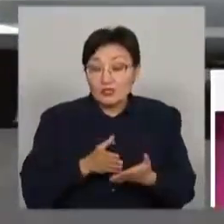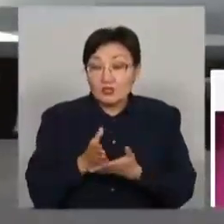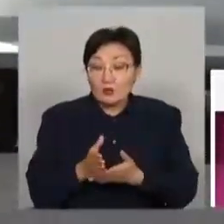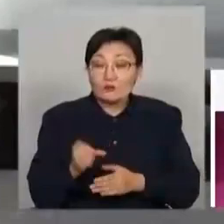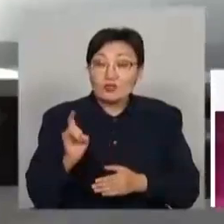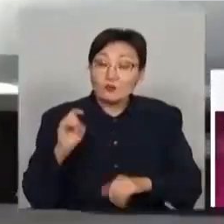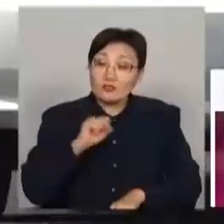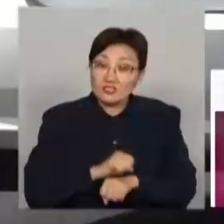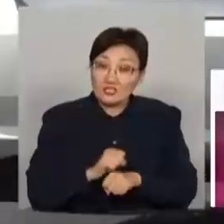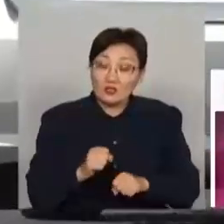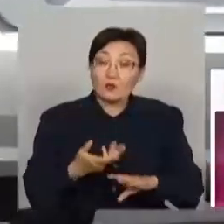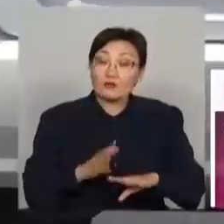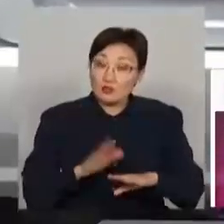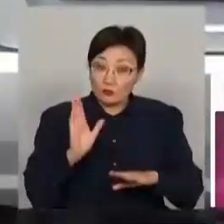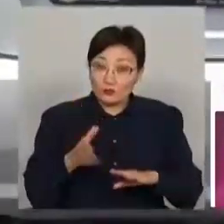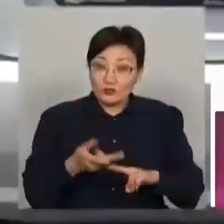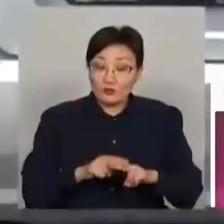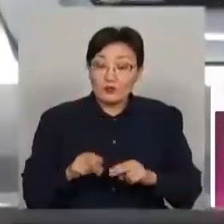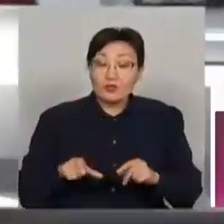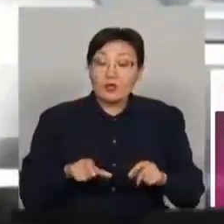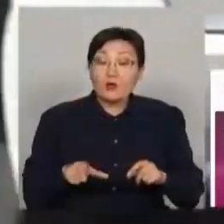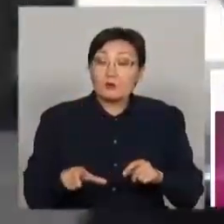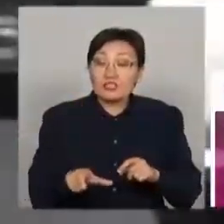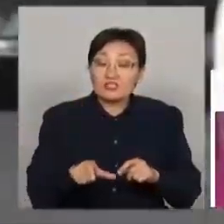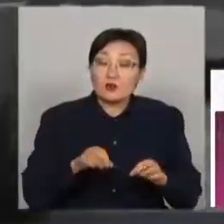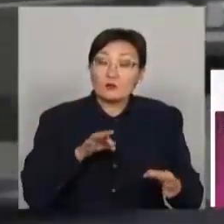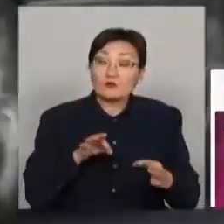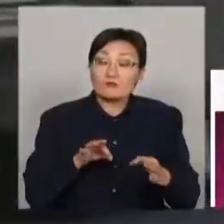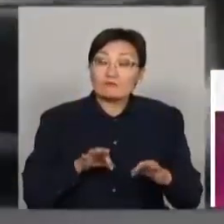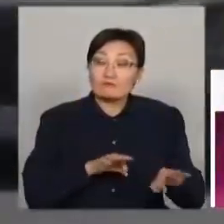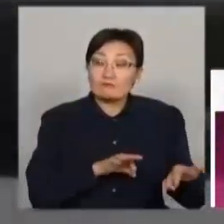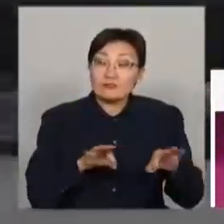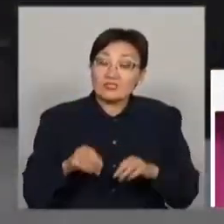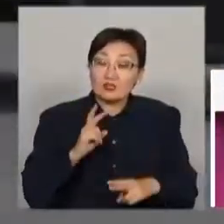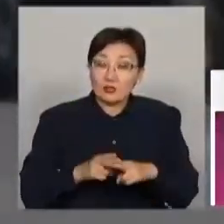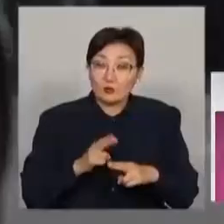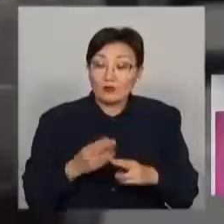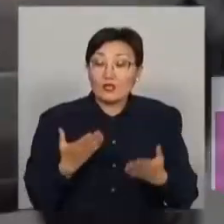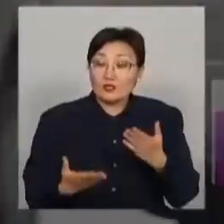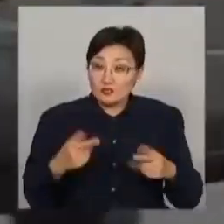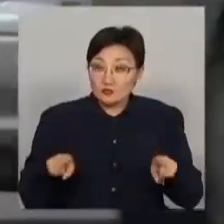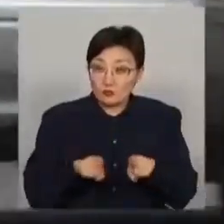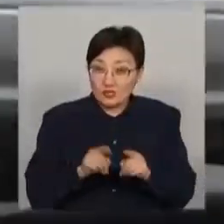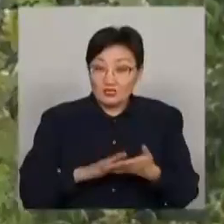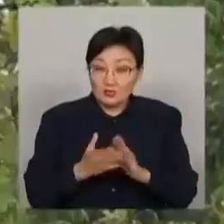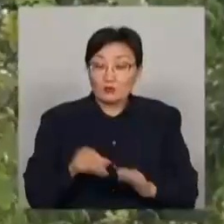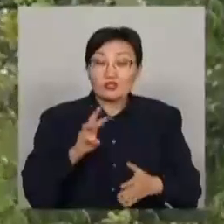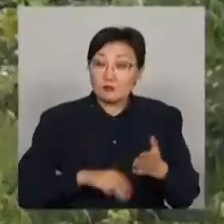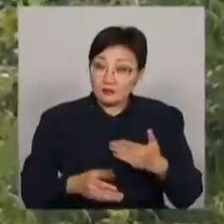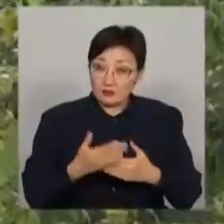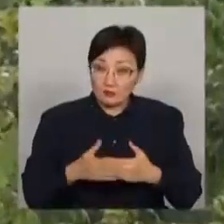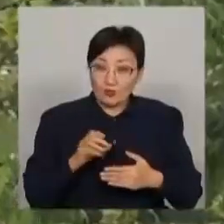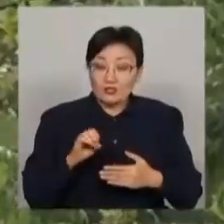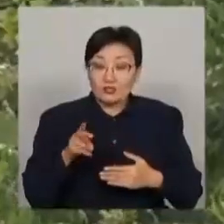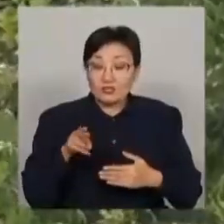такси тоқтату қиындайды. Өйткені жол қозғалысын шектеп, шектен шығатын болсаңыз, айыппұл арқалауыңыз әбден мүмкін. Ал